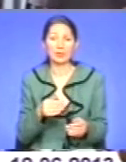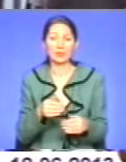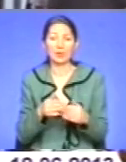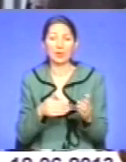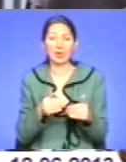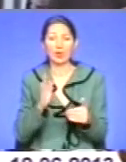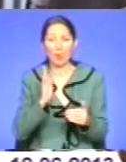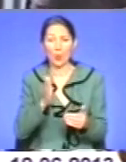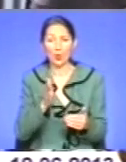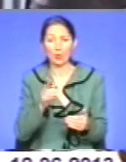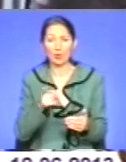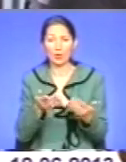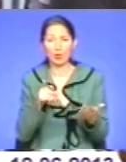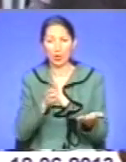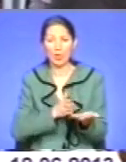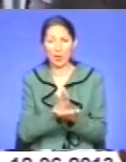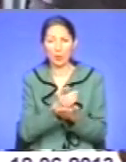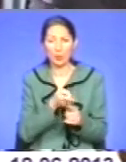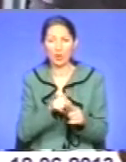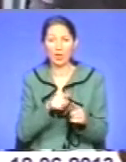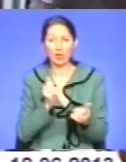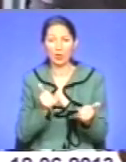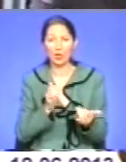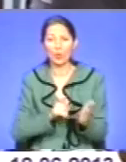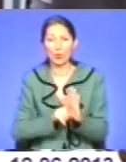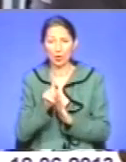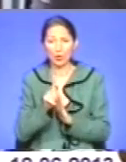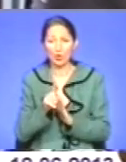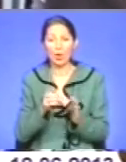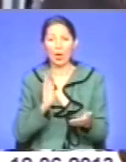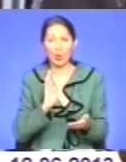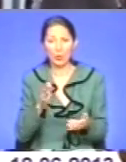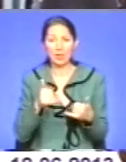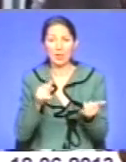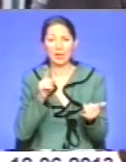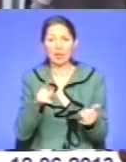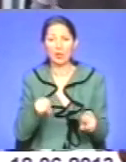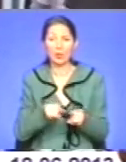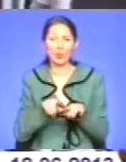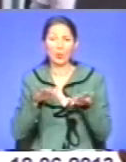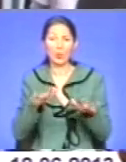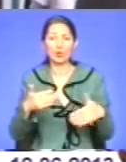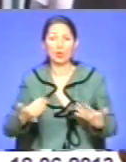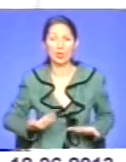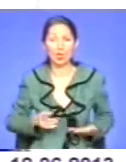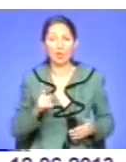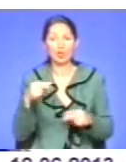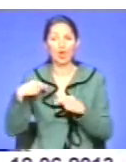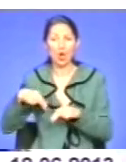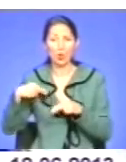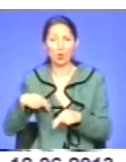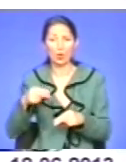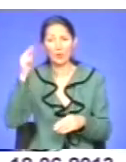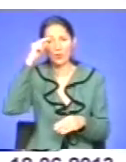навіть той напрямок, який вони сьогодні почнуть, то ту роботу, яку вони почнуть, стане для них такою місією життя чи взагалі роботою.